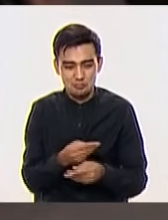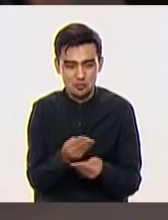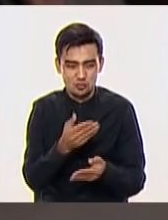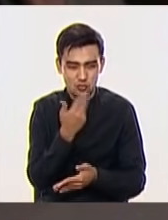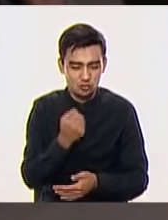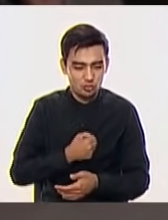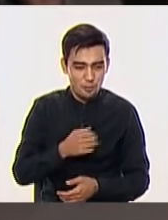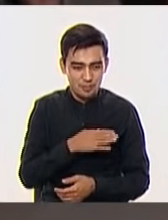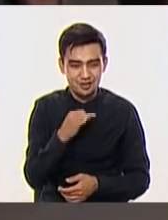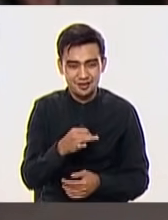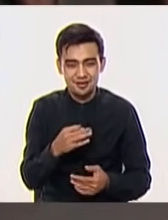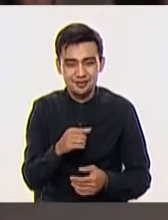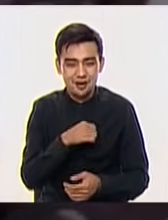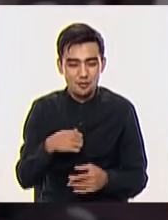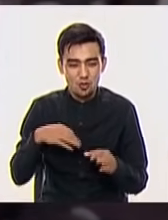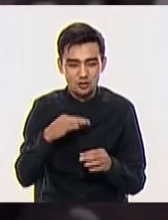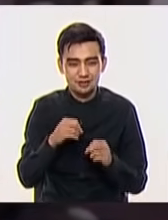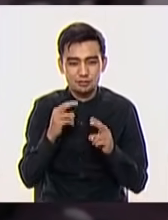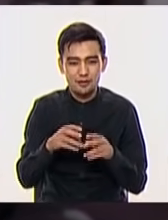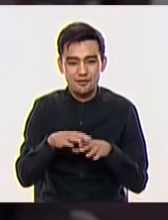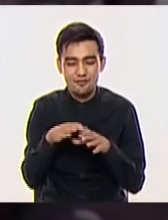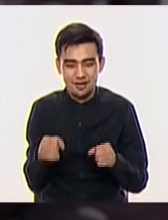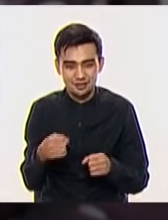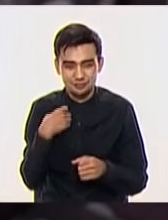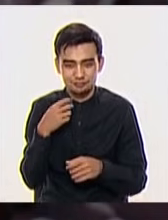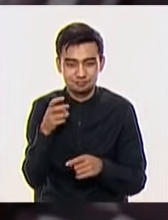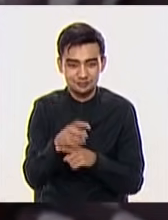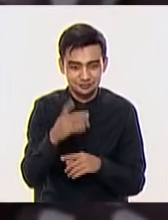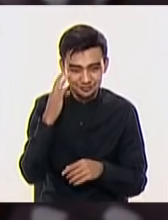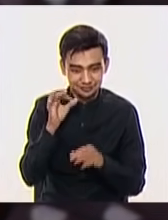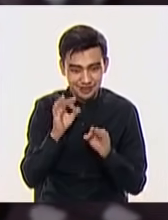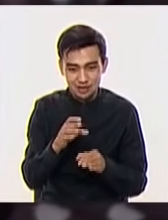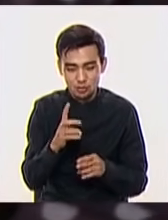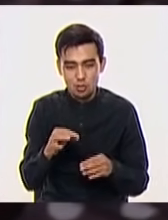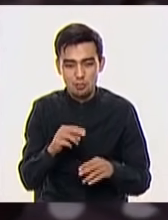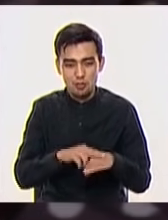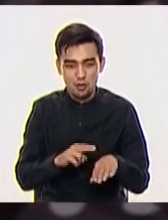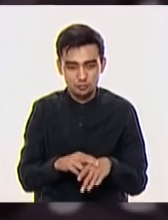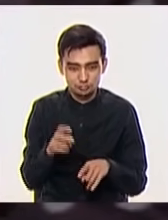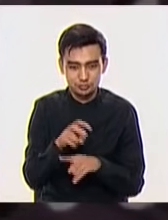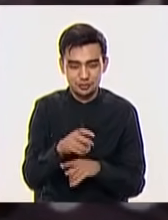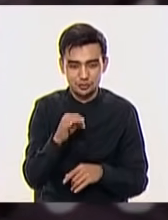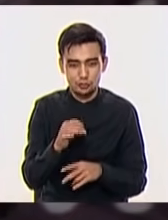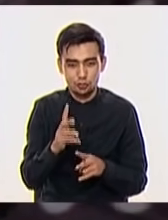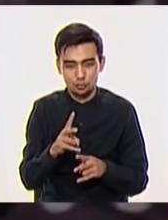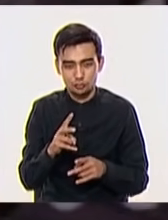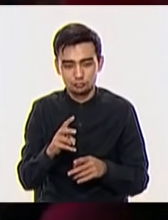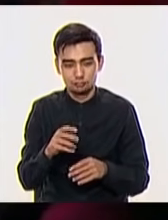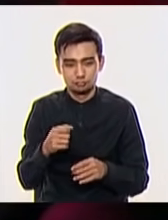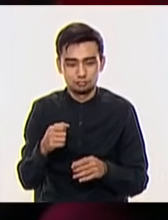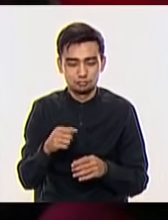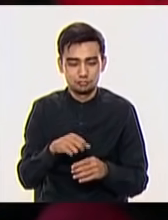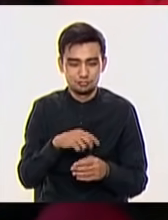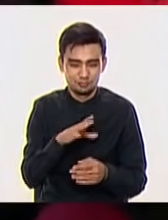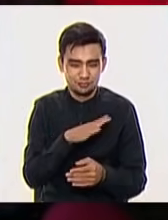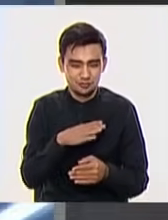ең сорақысы бұл мәселелерді әуелі шенеуніктерге жеткізбек болғанымызда полицейлер келіп кейбірімізді соққыға жығып кетті